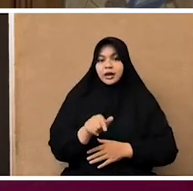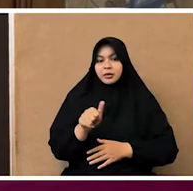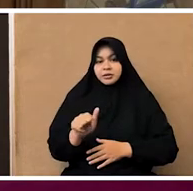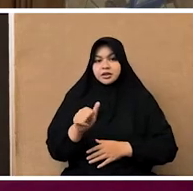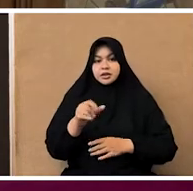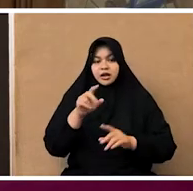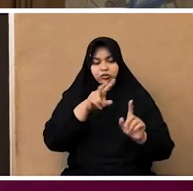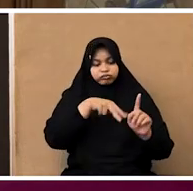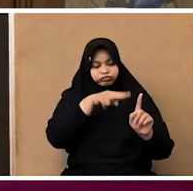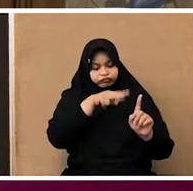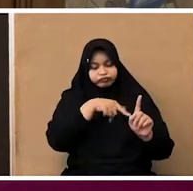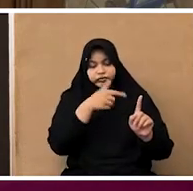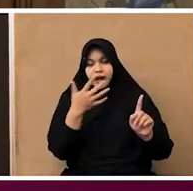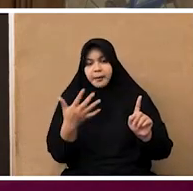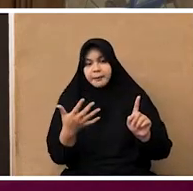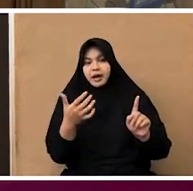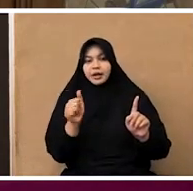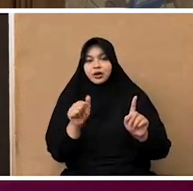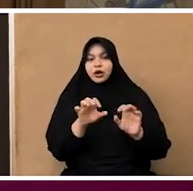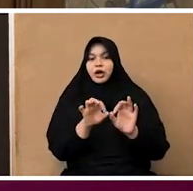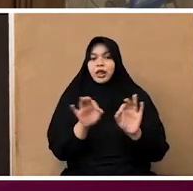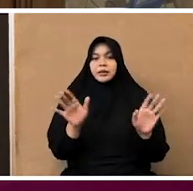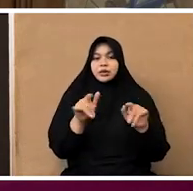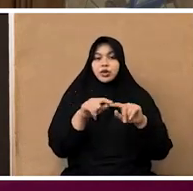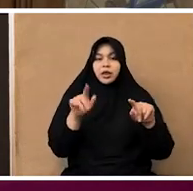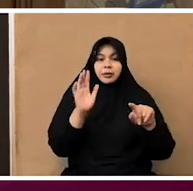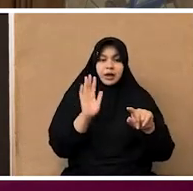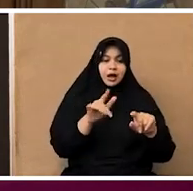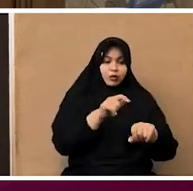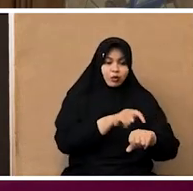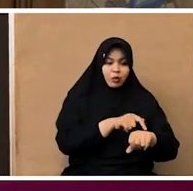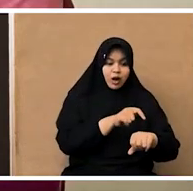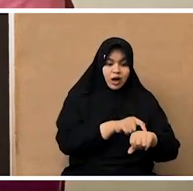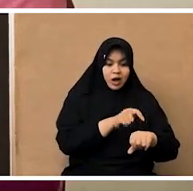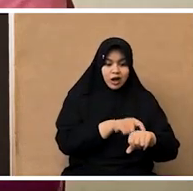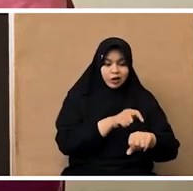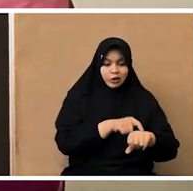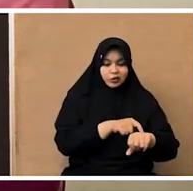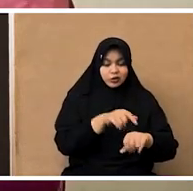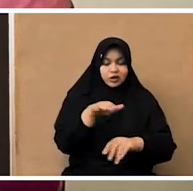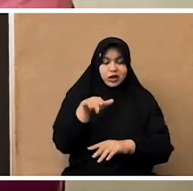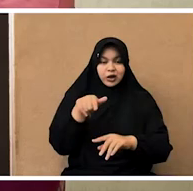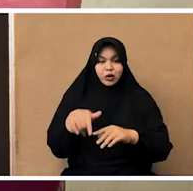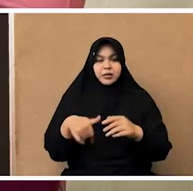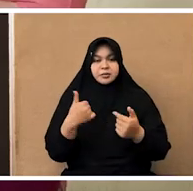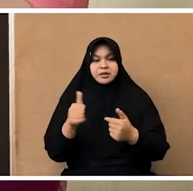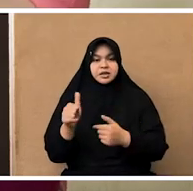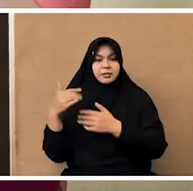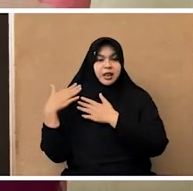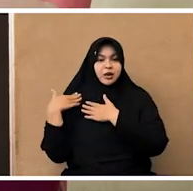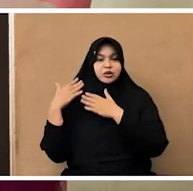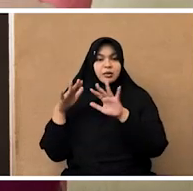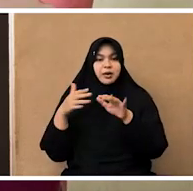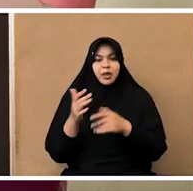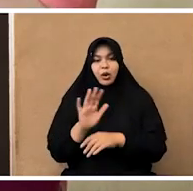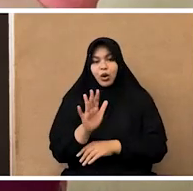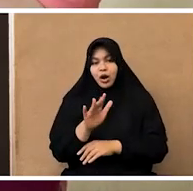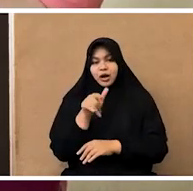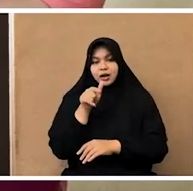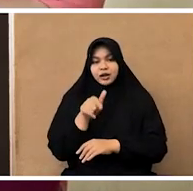dia akan didiagnosa Apa itu terlepas dari itu Tapi ketika kejadian pidana dia bisa bertanggung jawab atau nggak itu pertanyaan